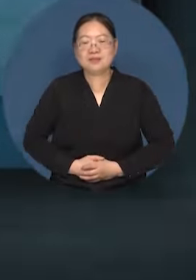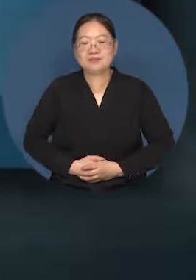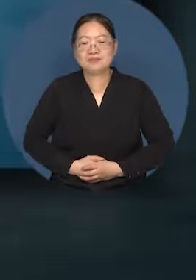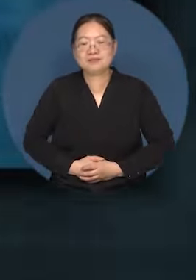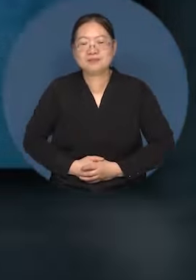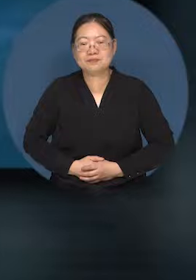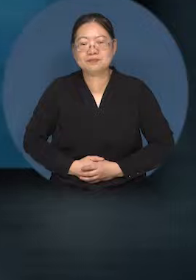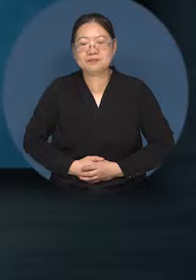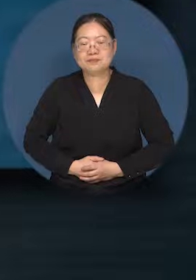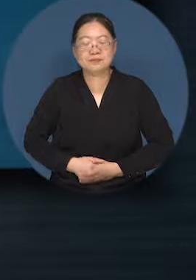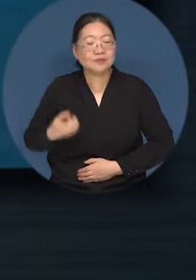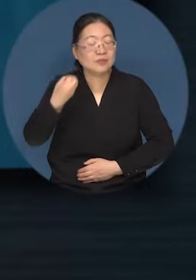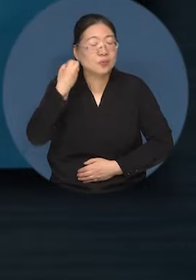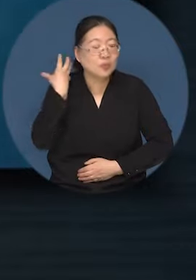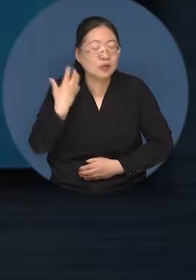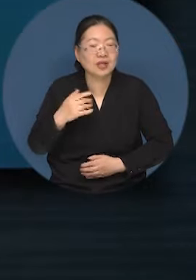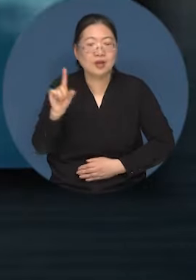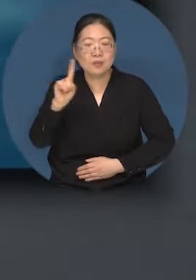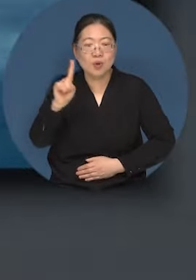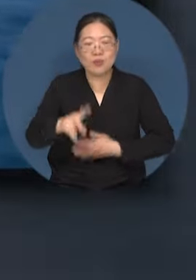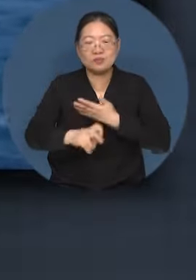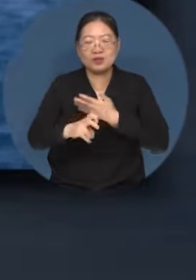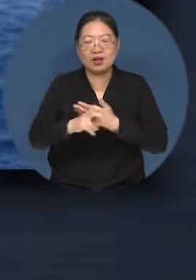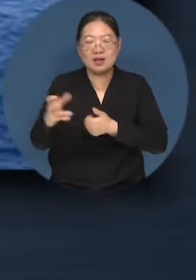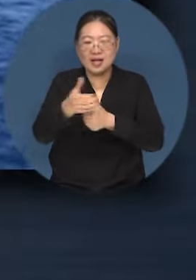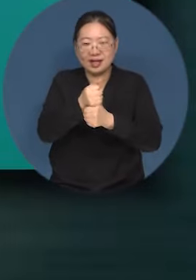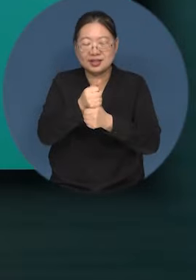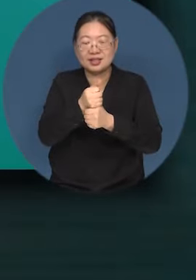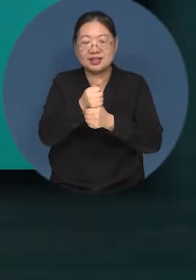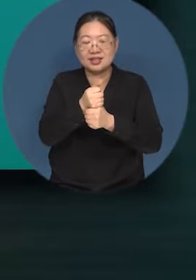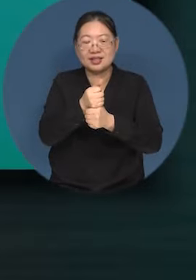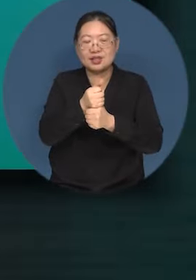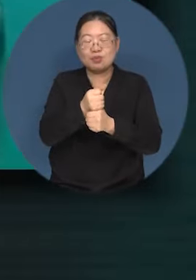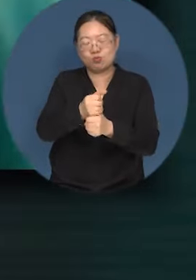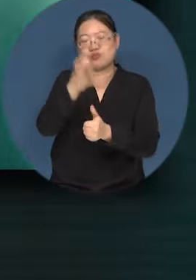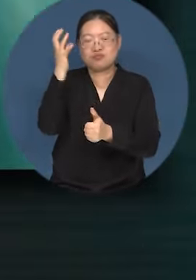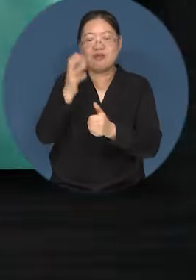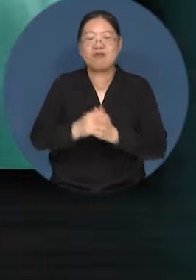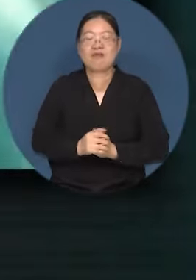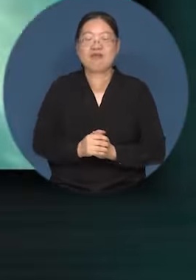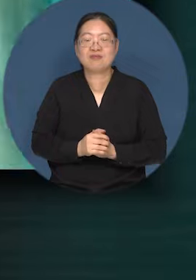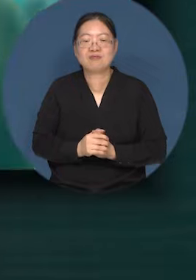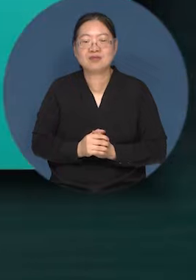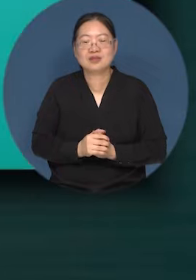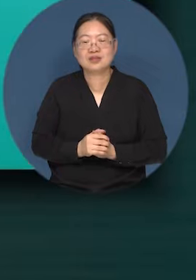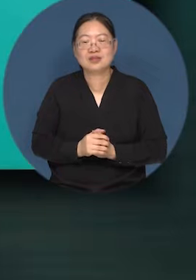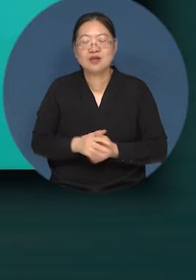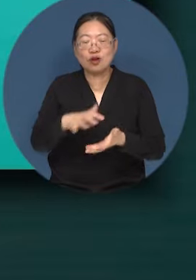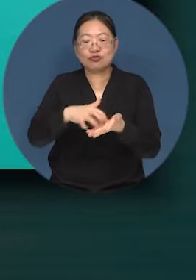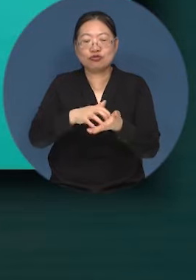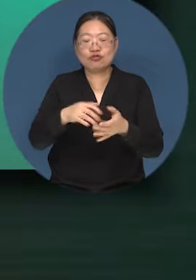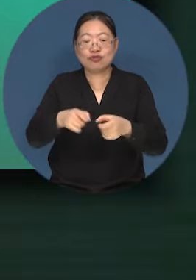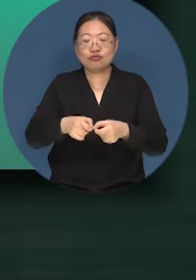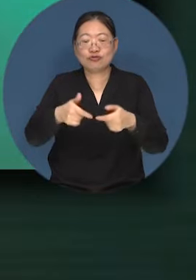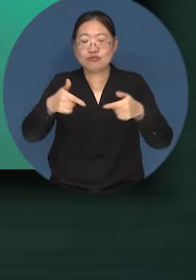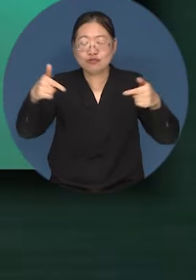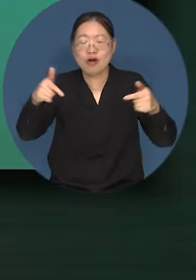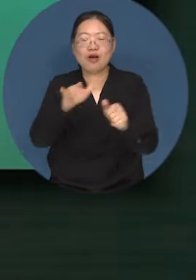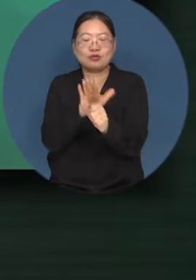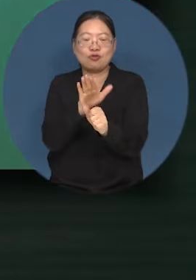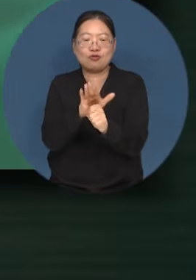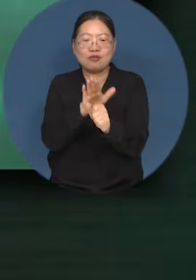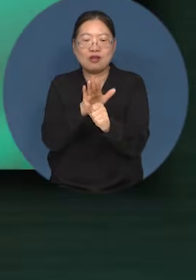이제 돌고래들을 이렇게 불법적으로 포획된 돌고래를 풀어줘야 된다. 풀어줘서 개체수가 늘어나는데 우리가